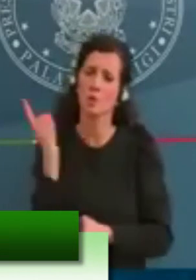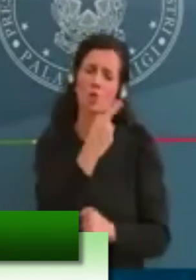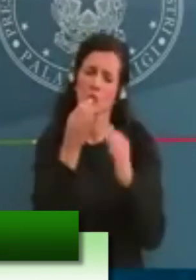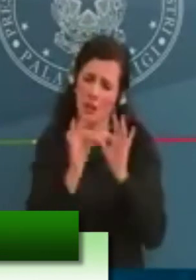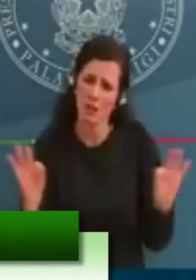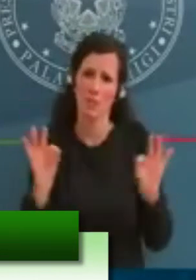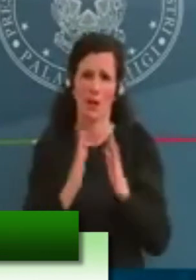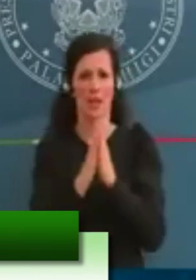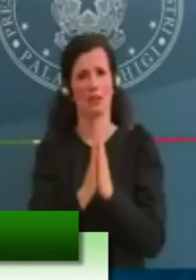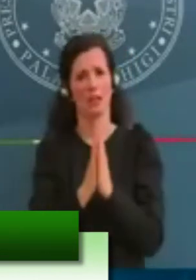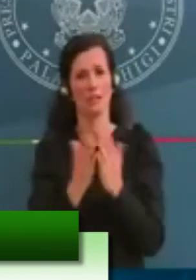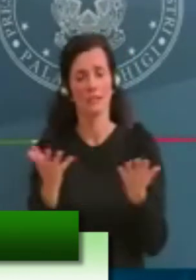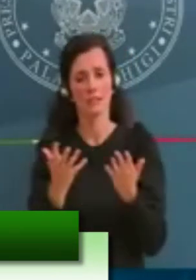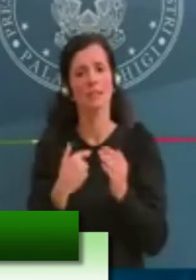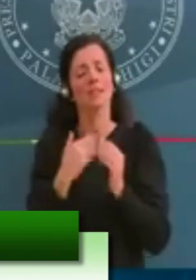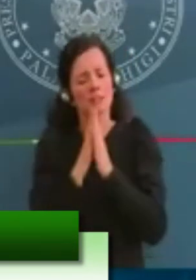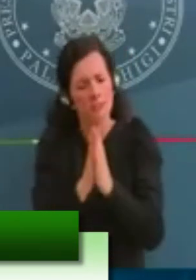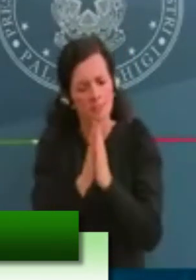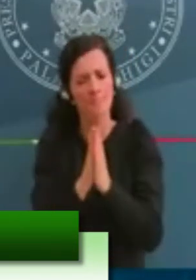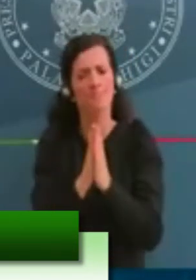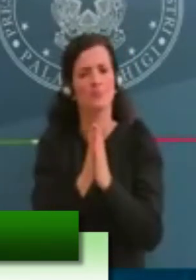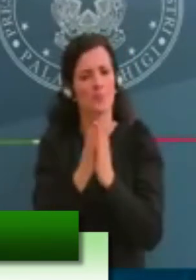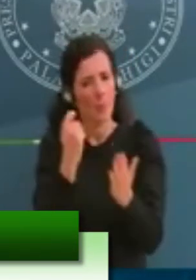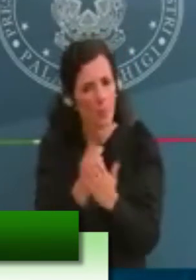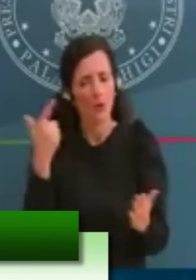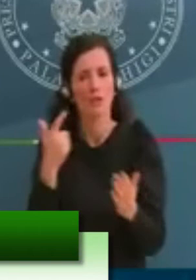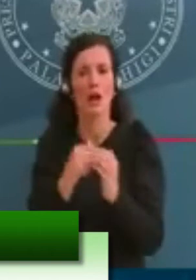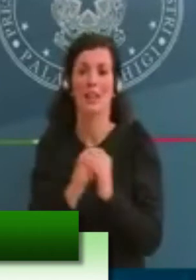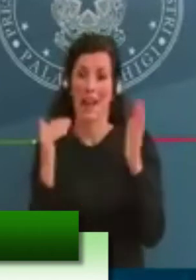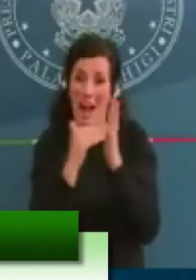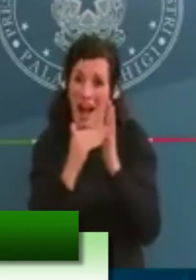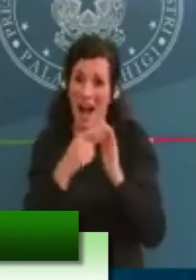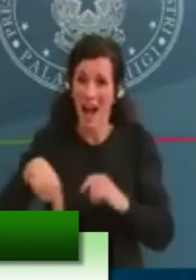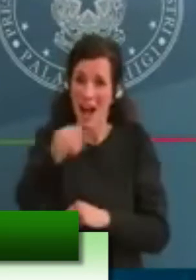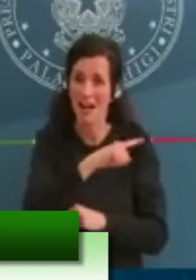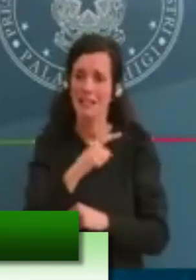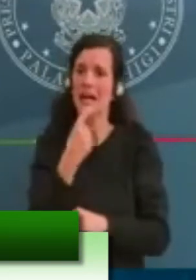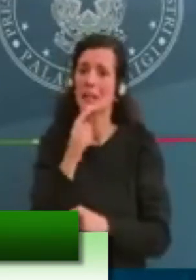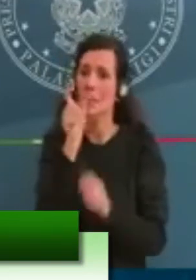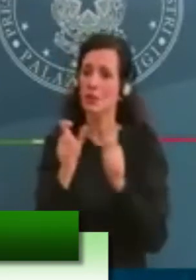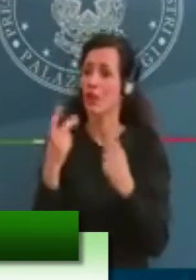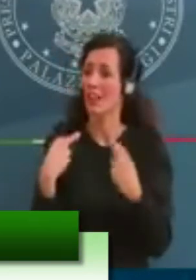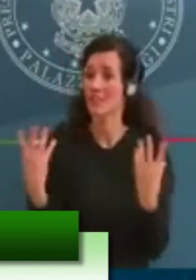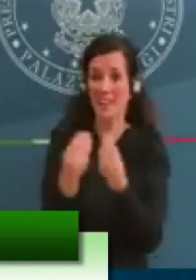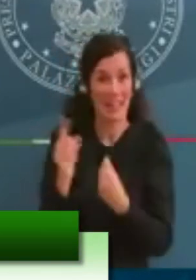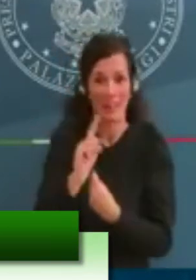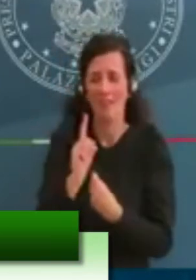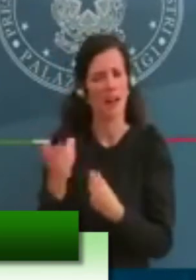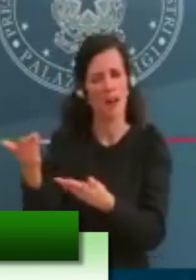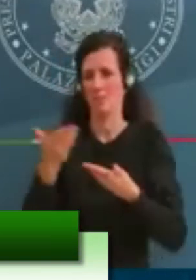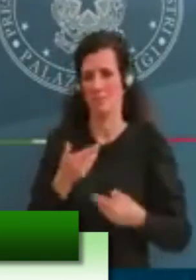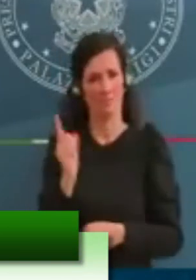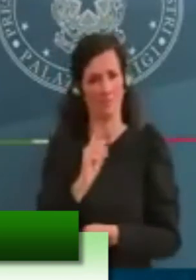soprattutto in queste occasioni che sono quelle di maggiore con di viali ta lì dove i festeggiamenti diventano più intensi e una